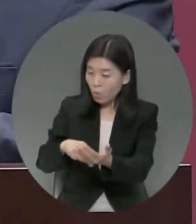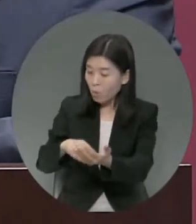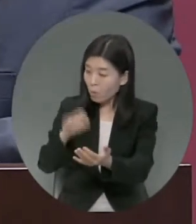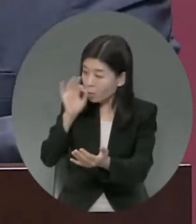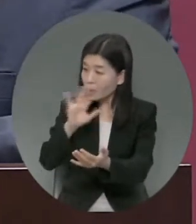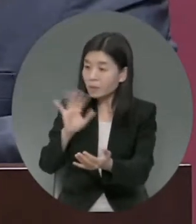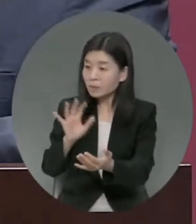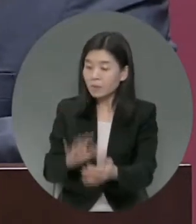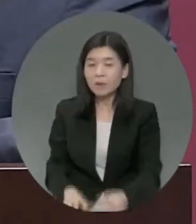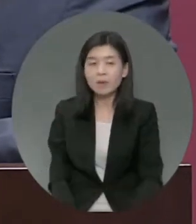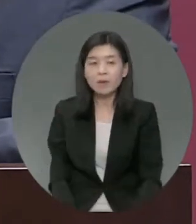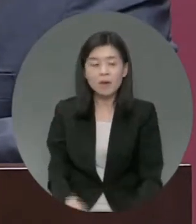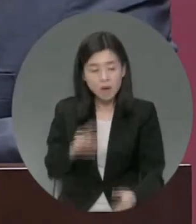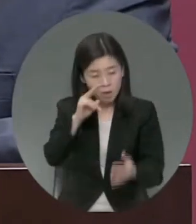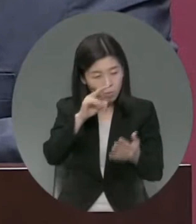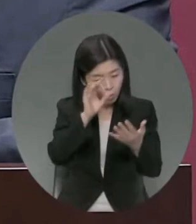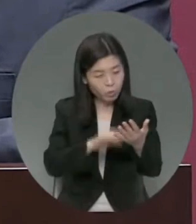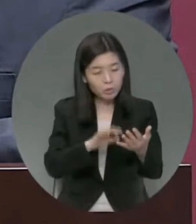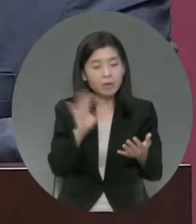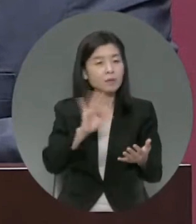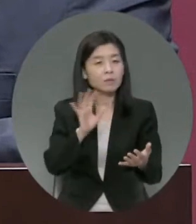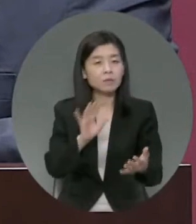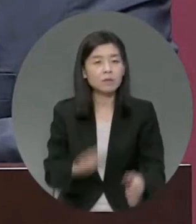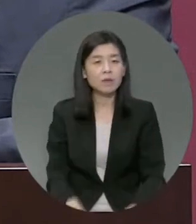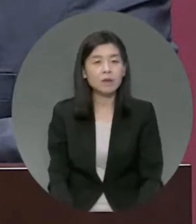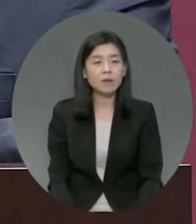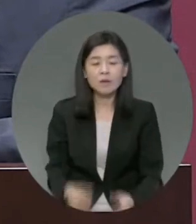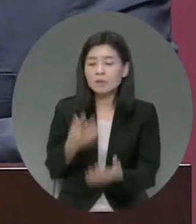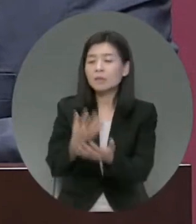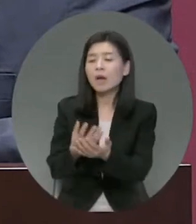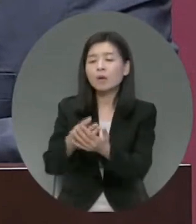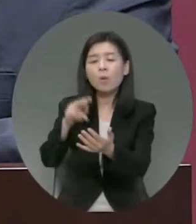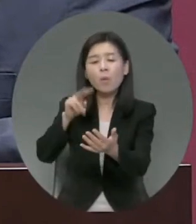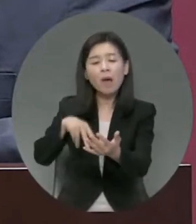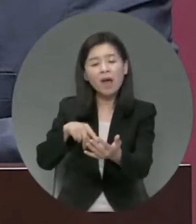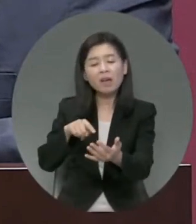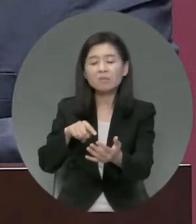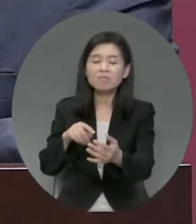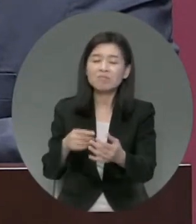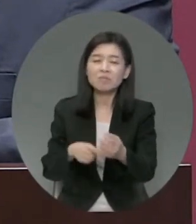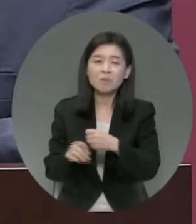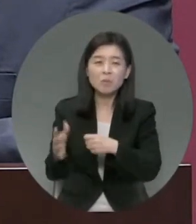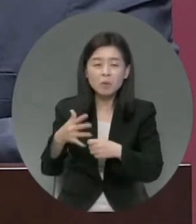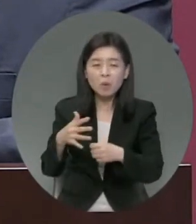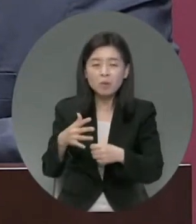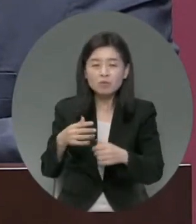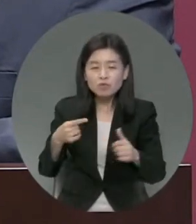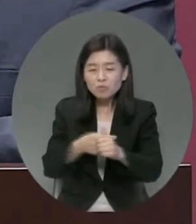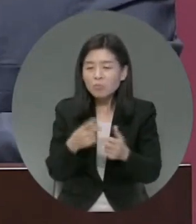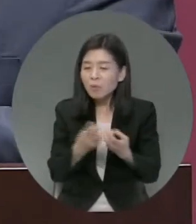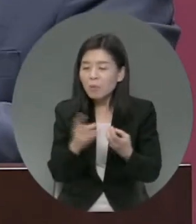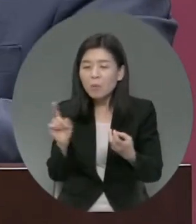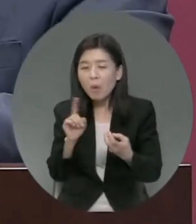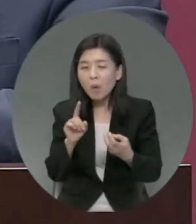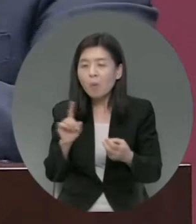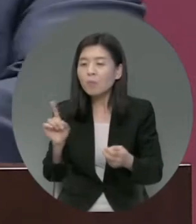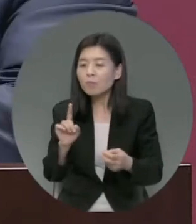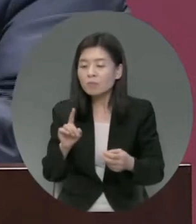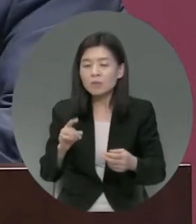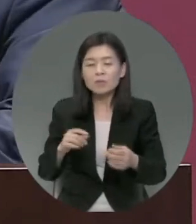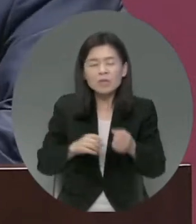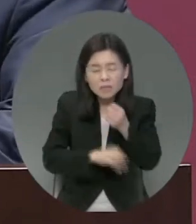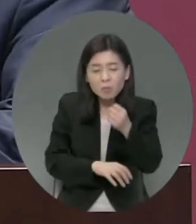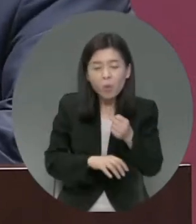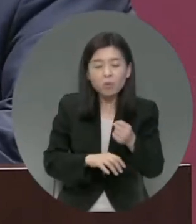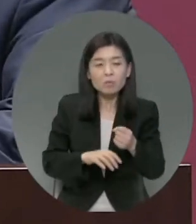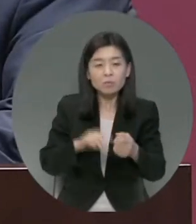거. 네, 자료를 봐봐야 뭐 어떻게 죽였느니 뭘로 죽였느니 이런 정도지 근본이 변하는 건 없습니다. 자료도 보지 않고